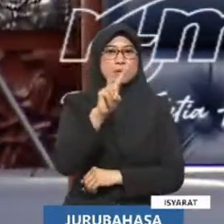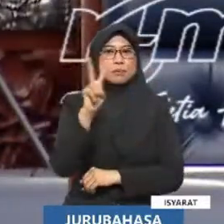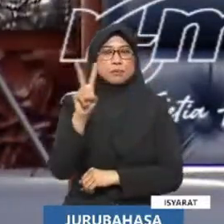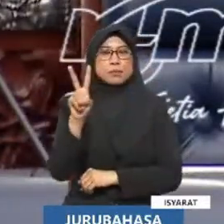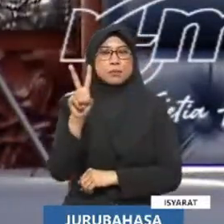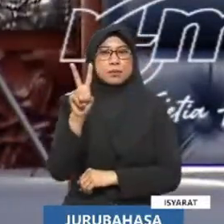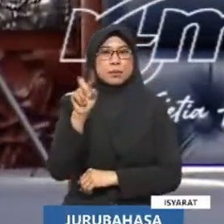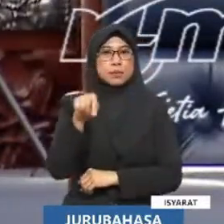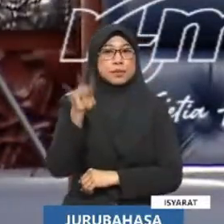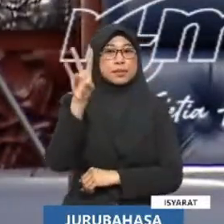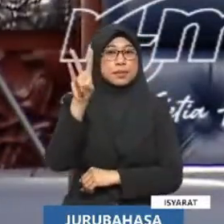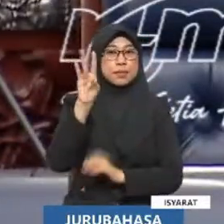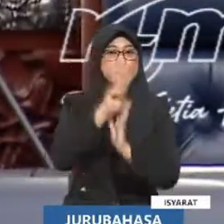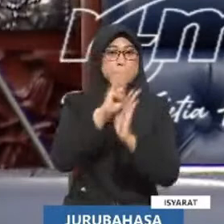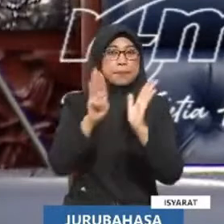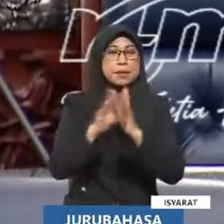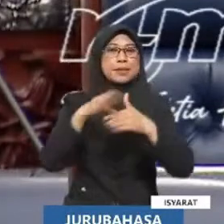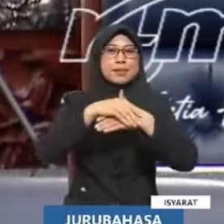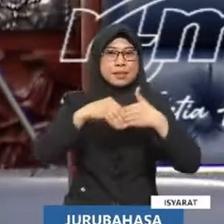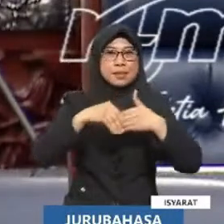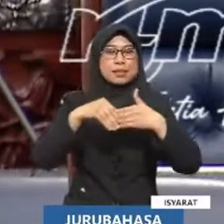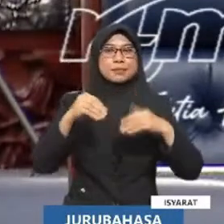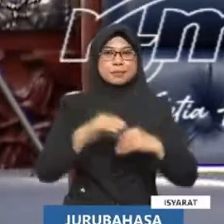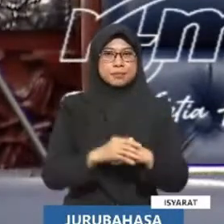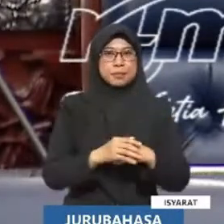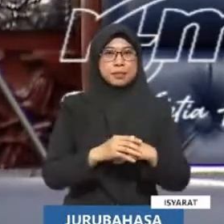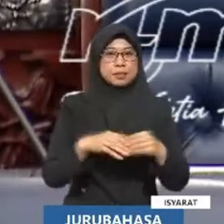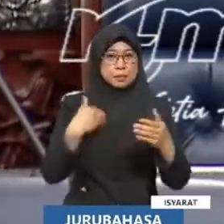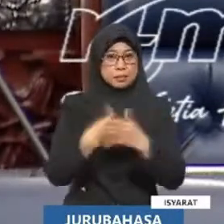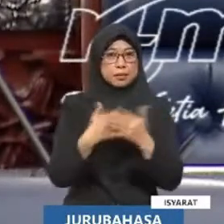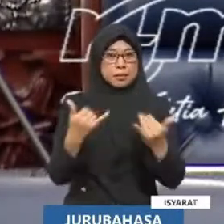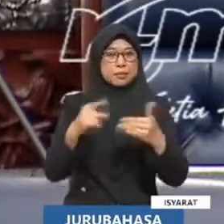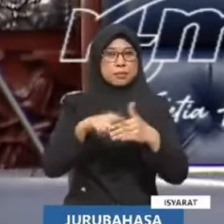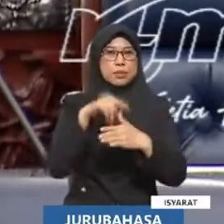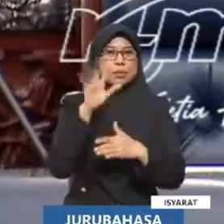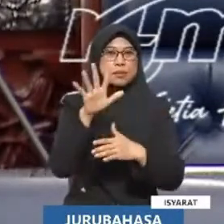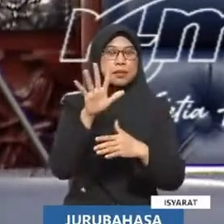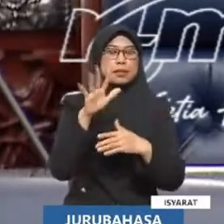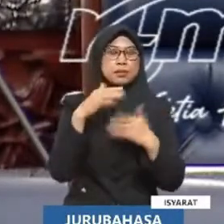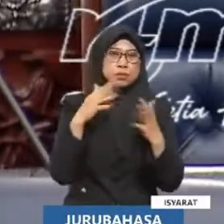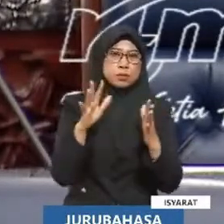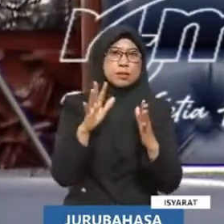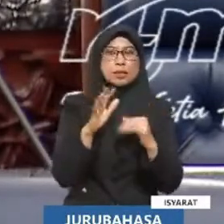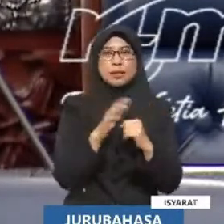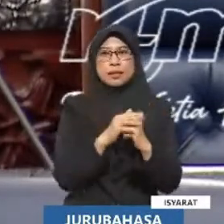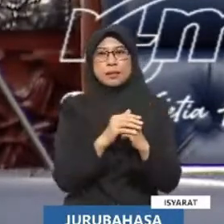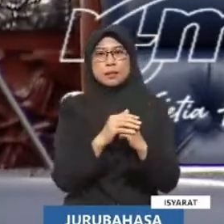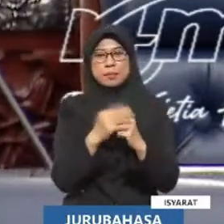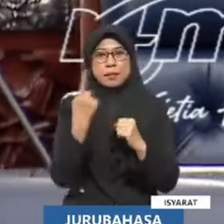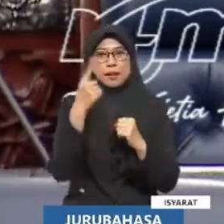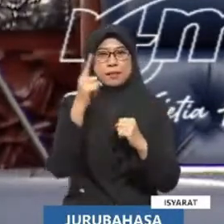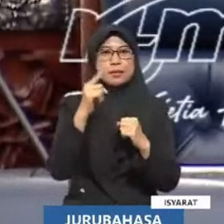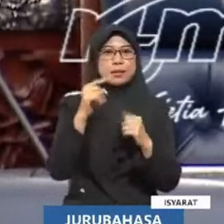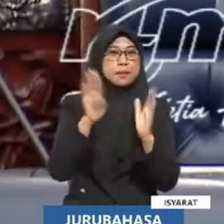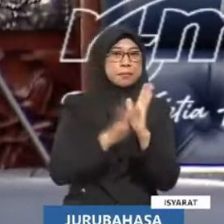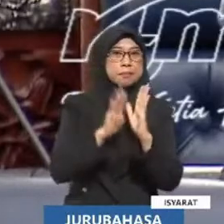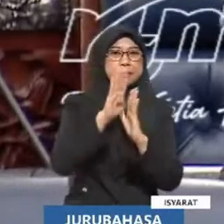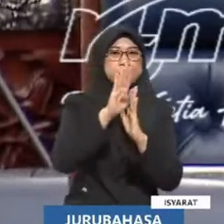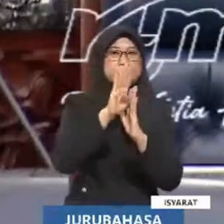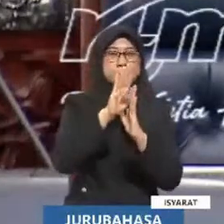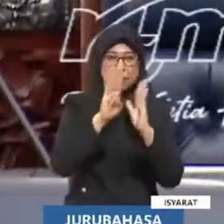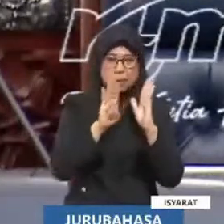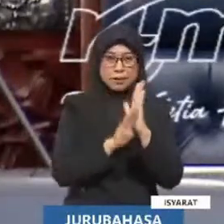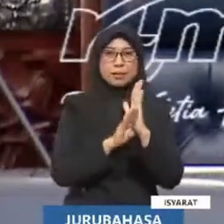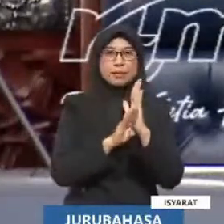22 poin Seven billion prevention staka inyiak tunaikita daftar syllable billion so we expect to double